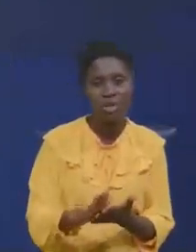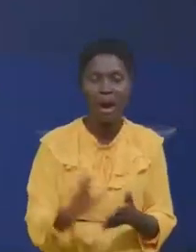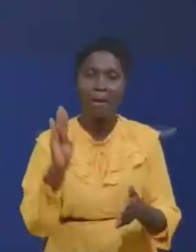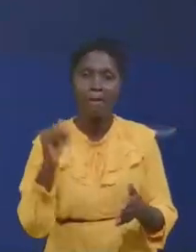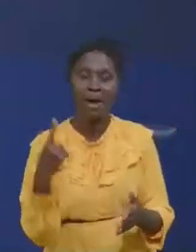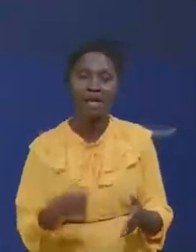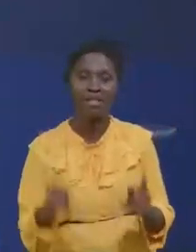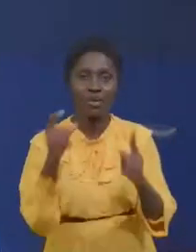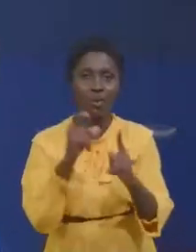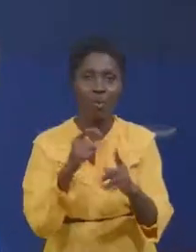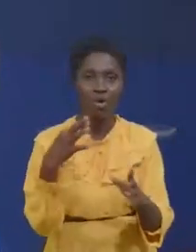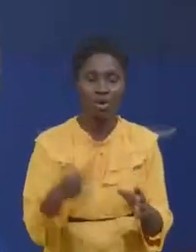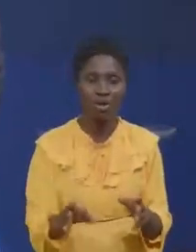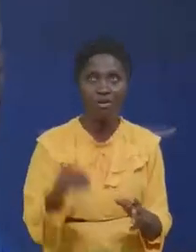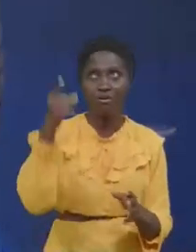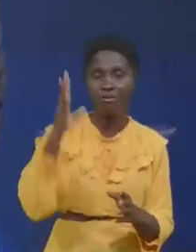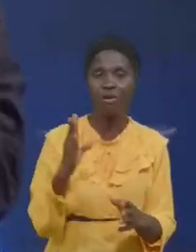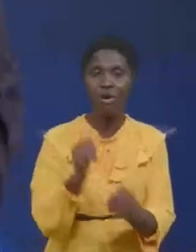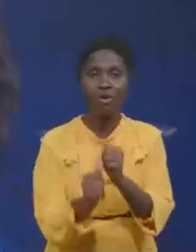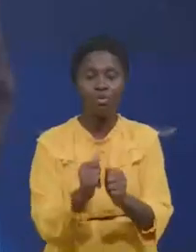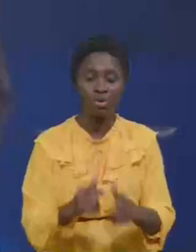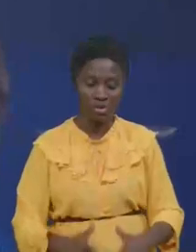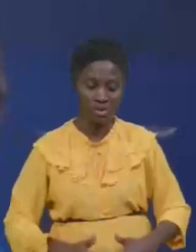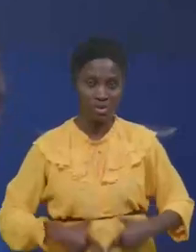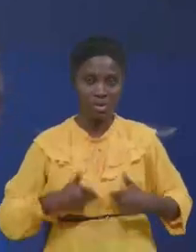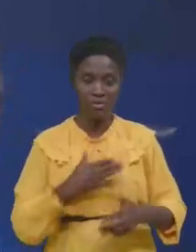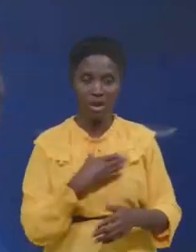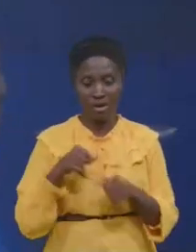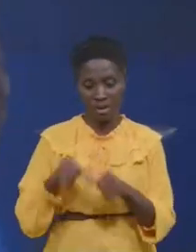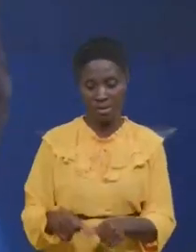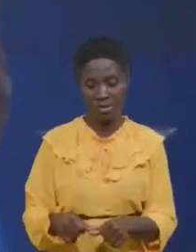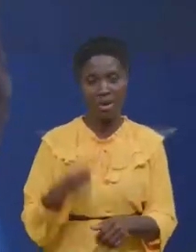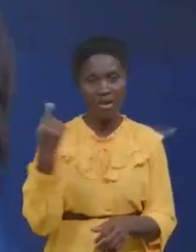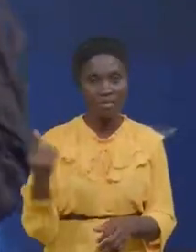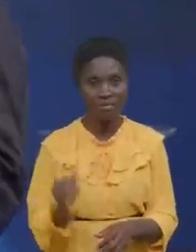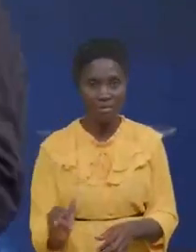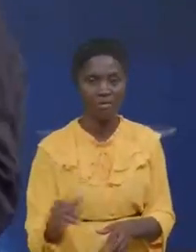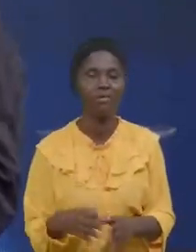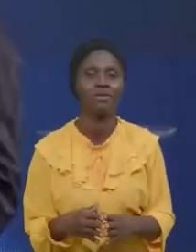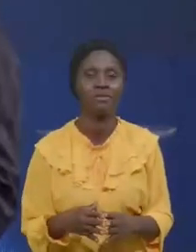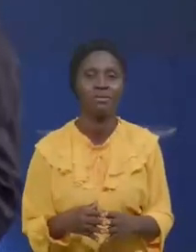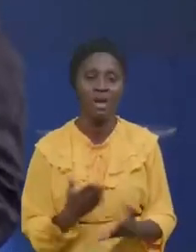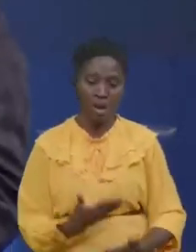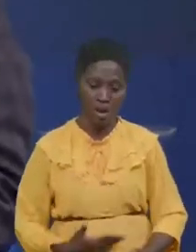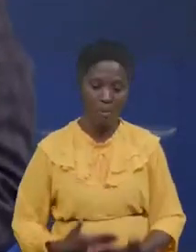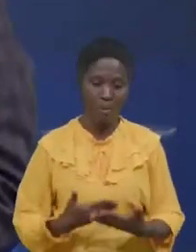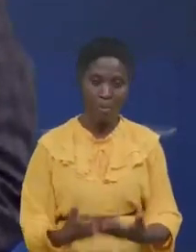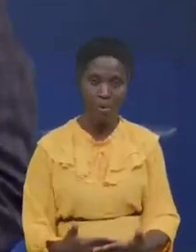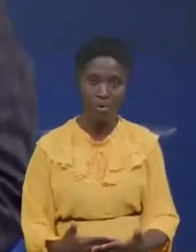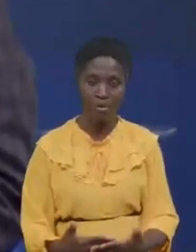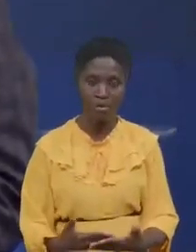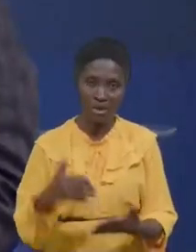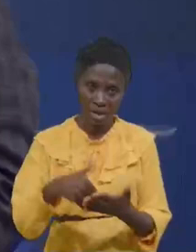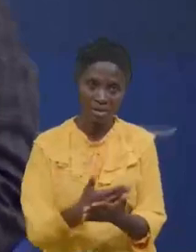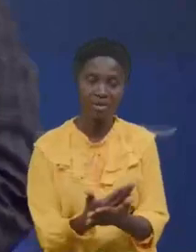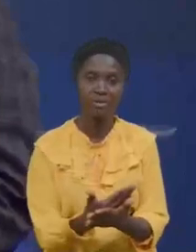une semence incorruptible, par la parole vivante et permanente de Dieu. Né